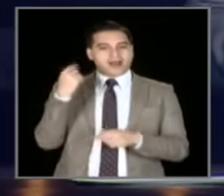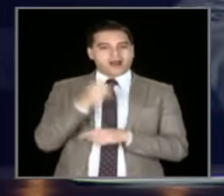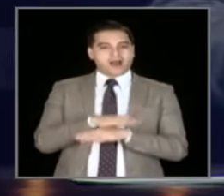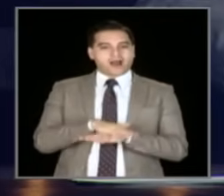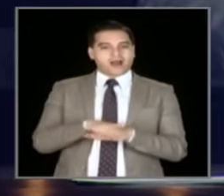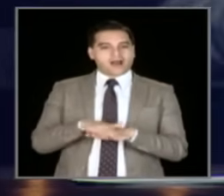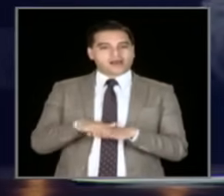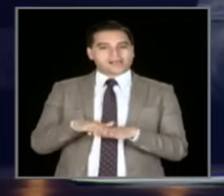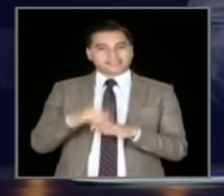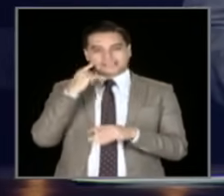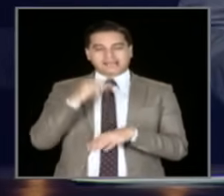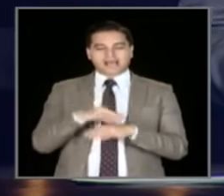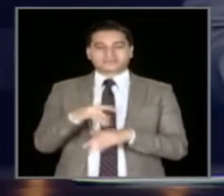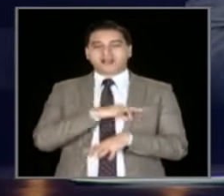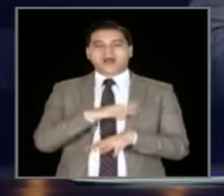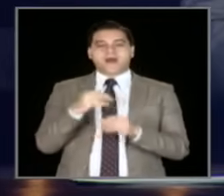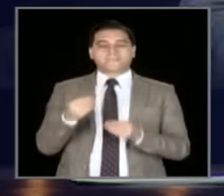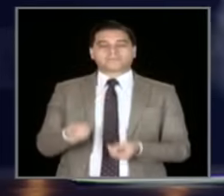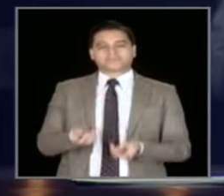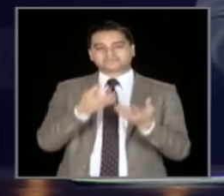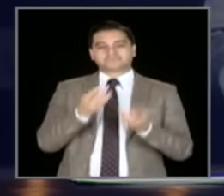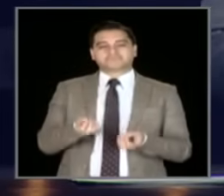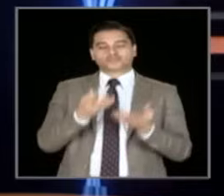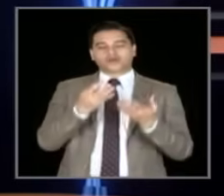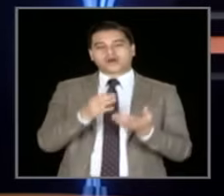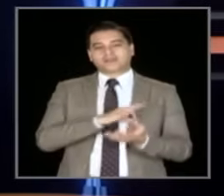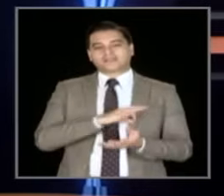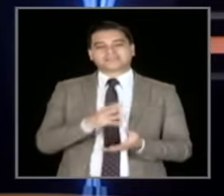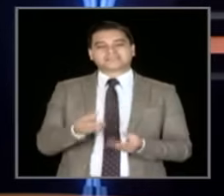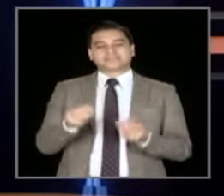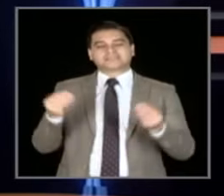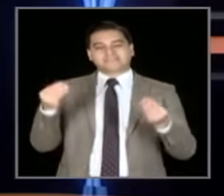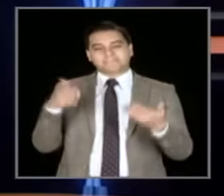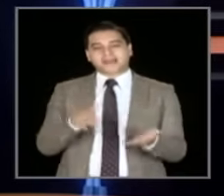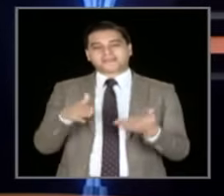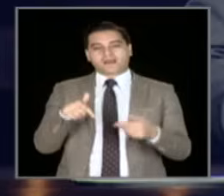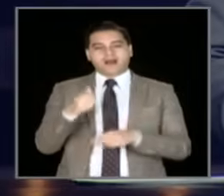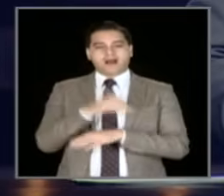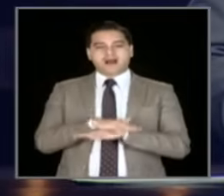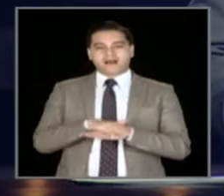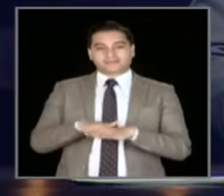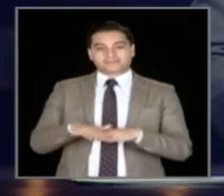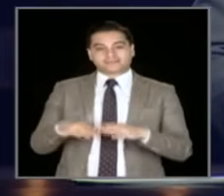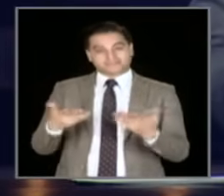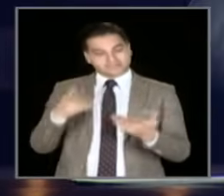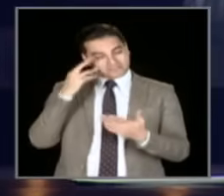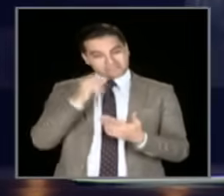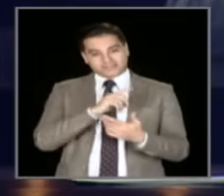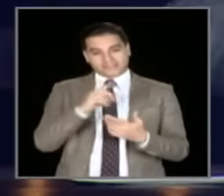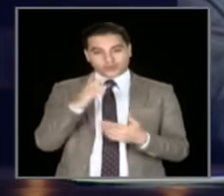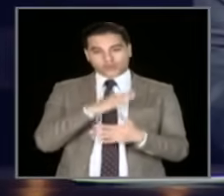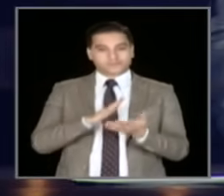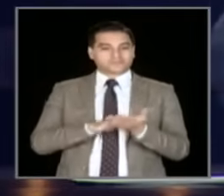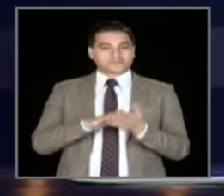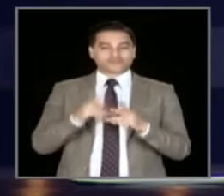نقول مدينه البواسل يعني مش بنهزر، ملحمه. تحذير الينا، ما نقدرش ننساها. نحيي